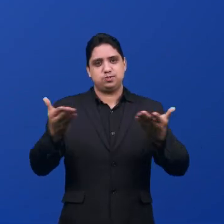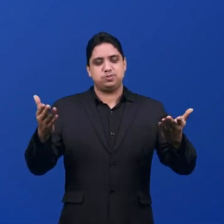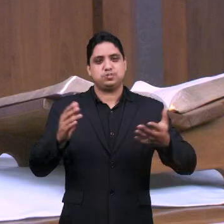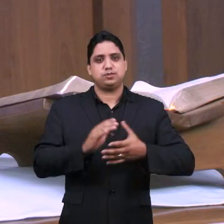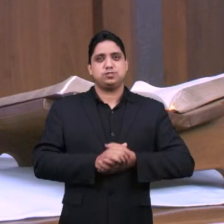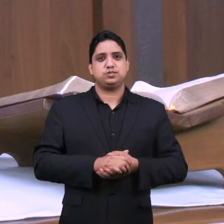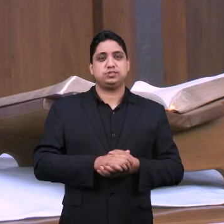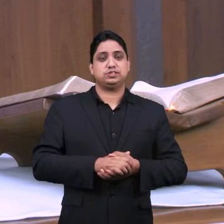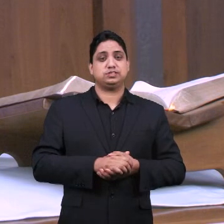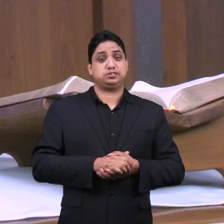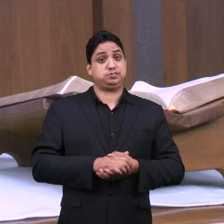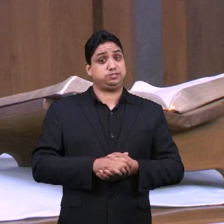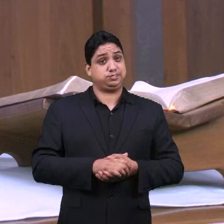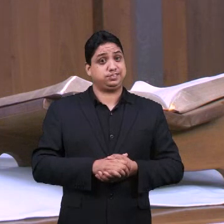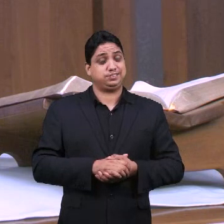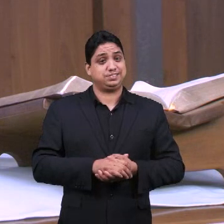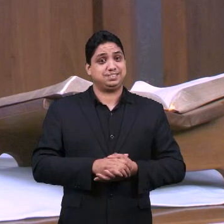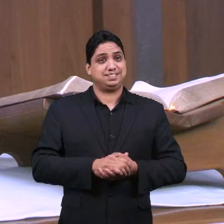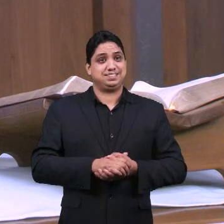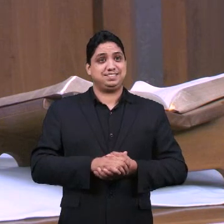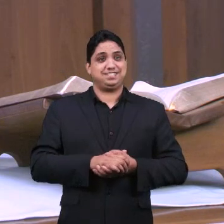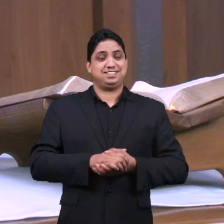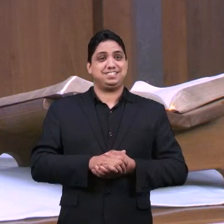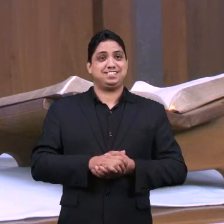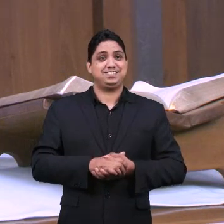Jéricho. La paix du Seigneur à tous.